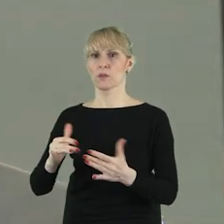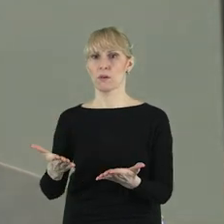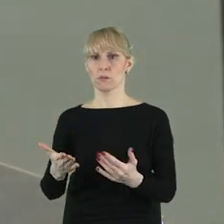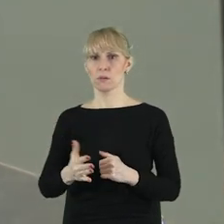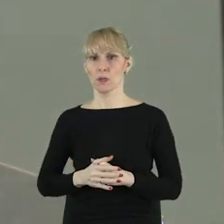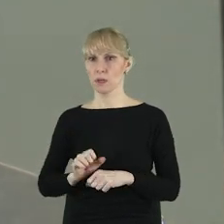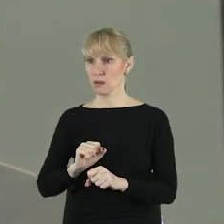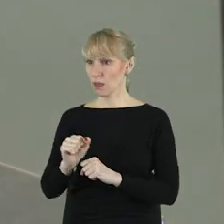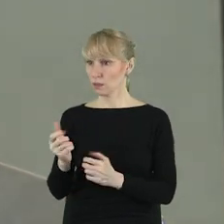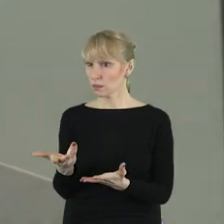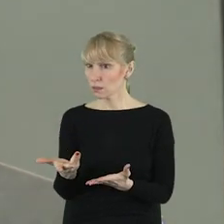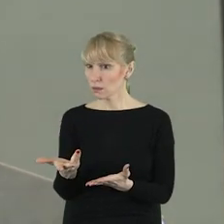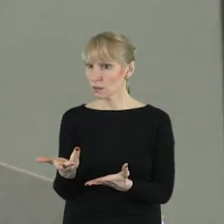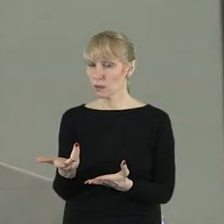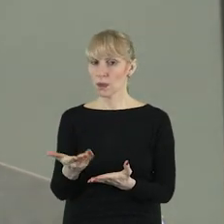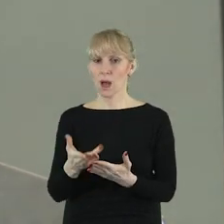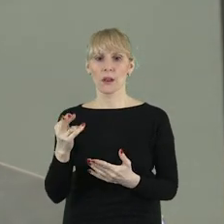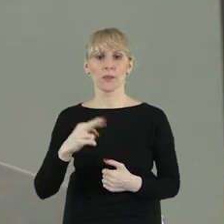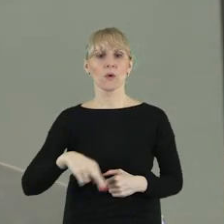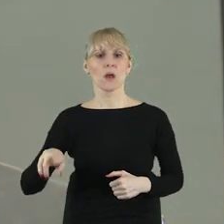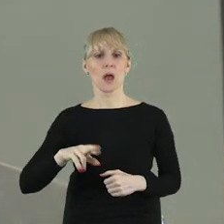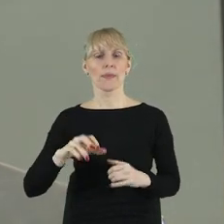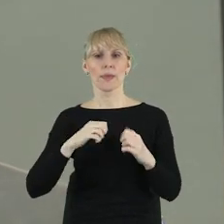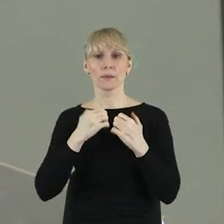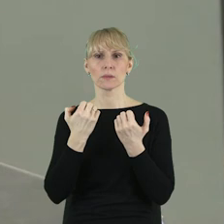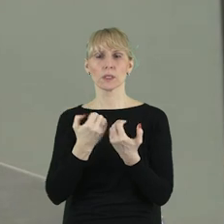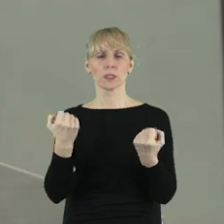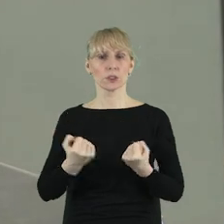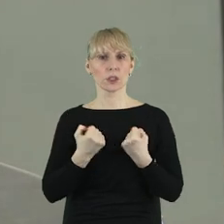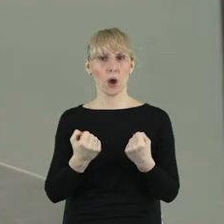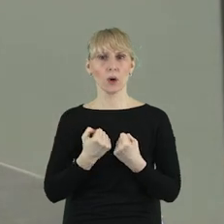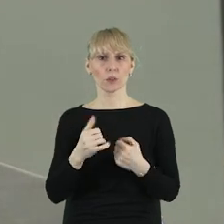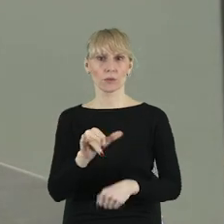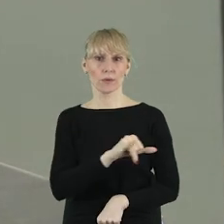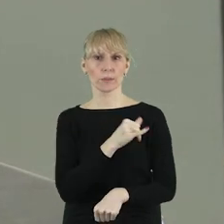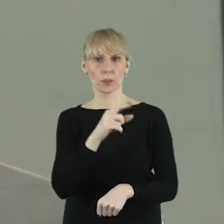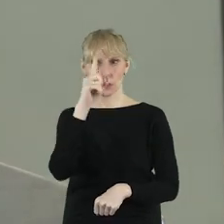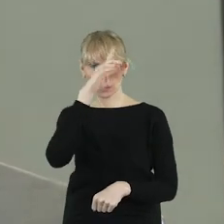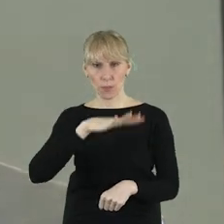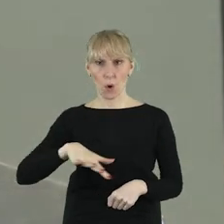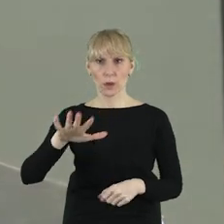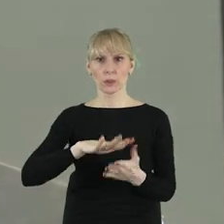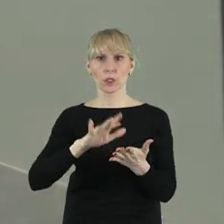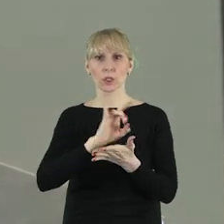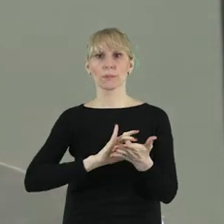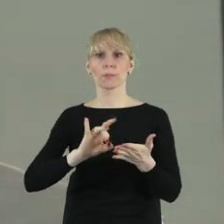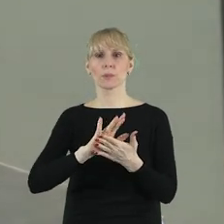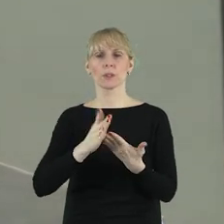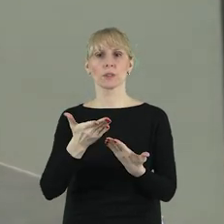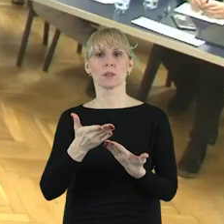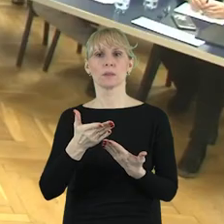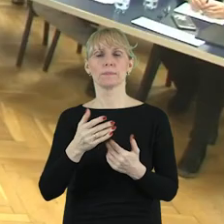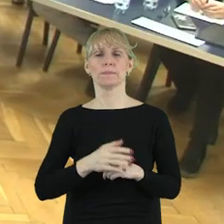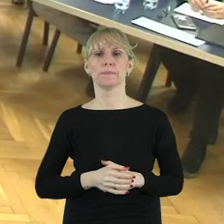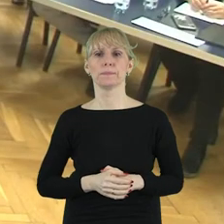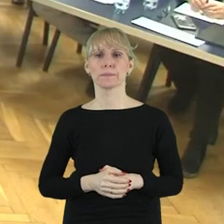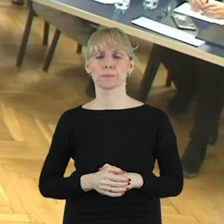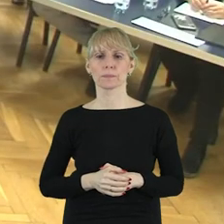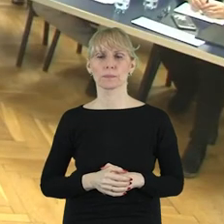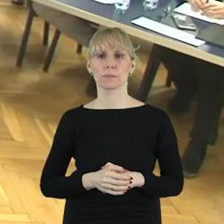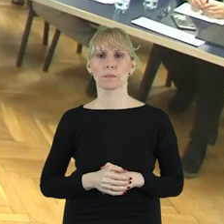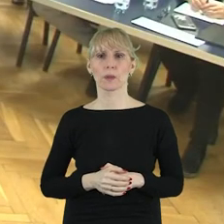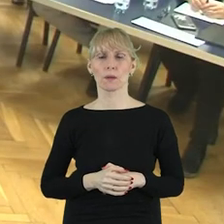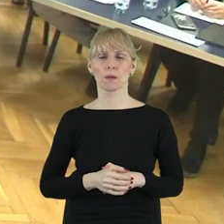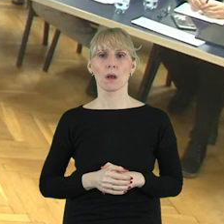zarządzie, to okej. Natomiast ty jesteś radnym sejmiku, działasz w imieniu społeczeństwa, w imieniu mieszkańców. Myślę,